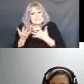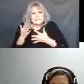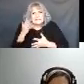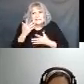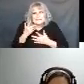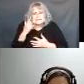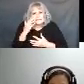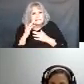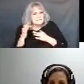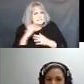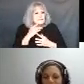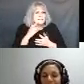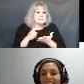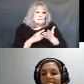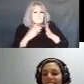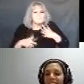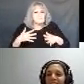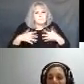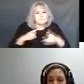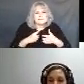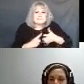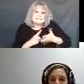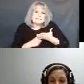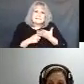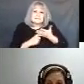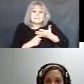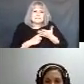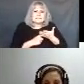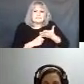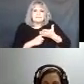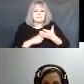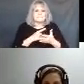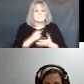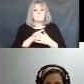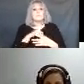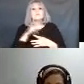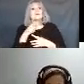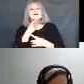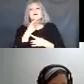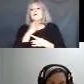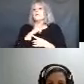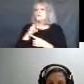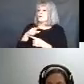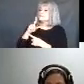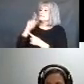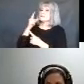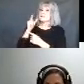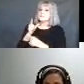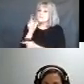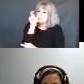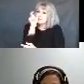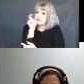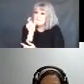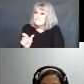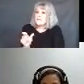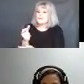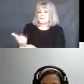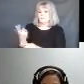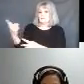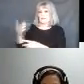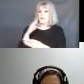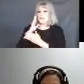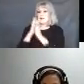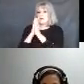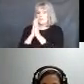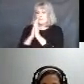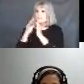om die regte ding te doen, en om aan te hou, om te vertel van Jesus' story. Ok, daar was iets wat